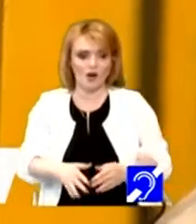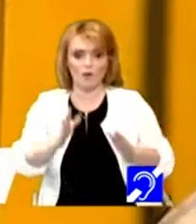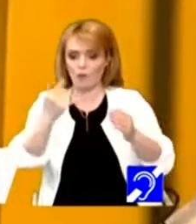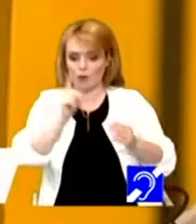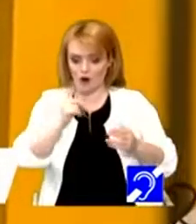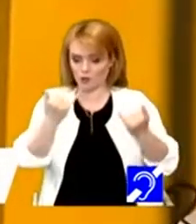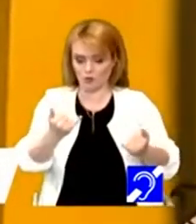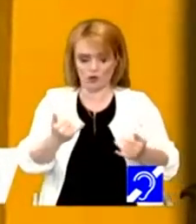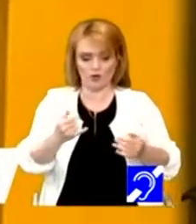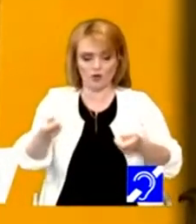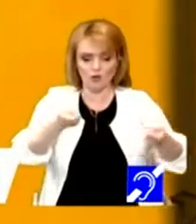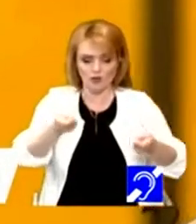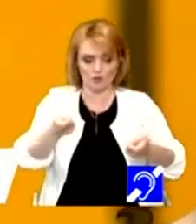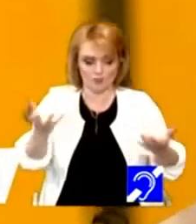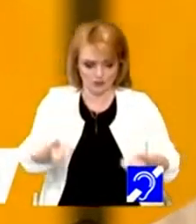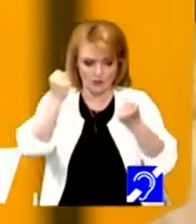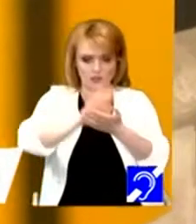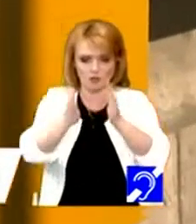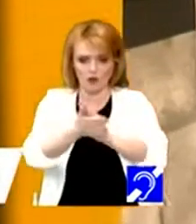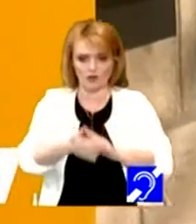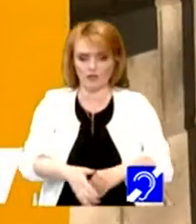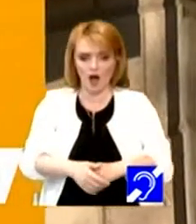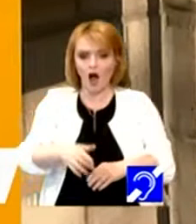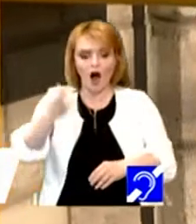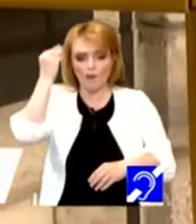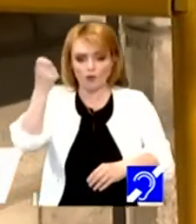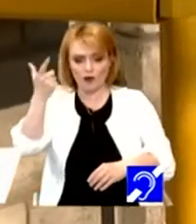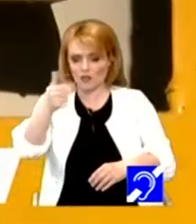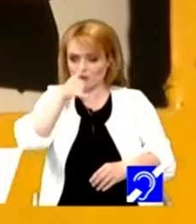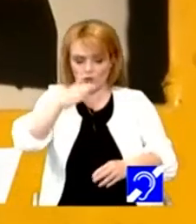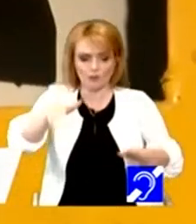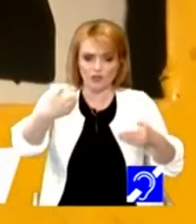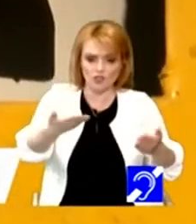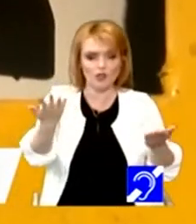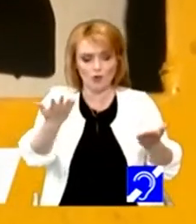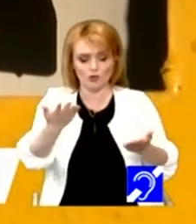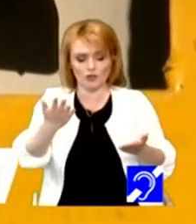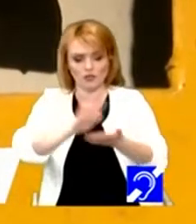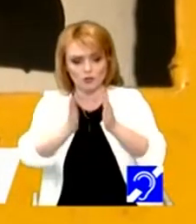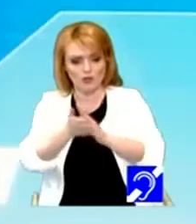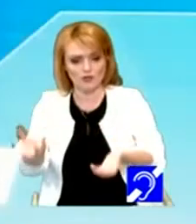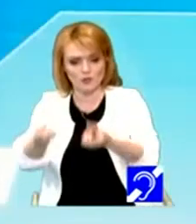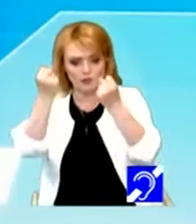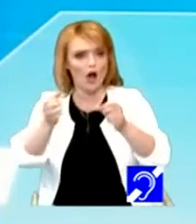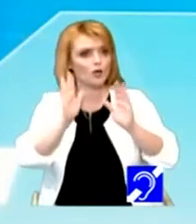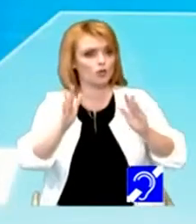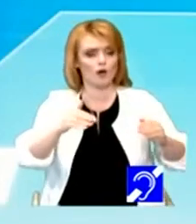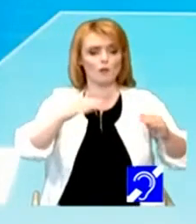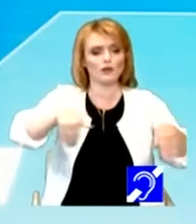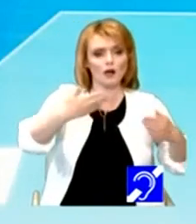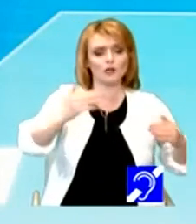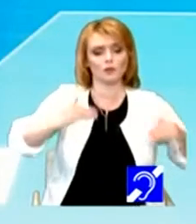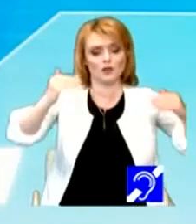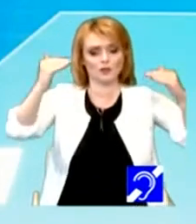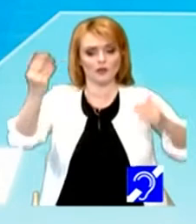și se salvează situația. Moldova Gaz este parte a Gazpromului și ar trebui să depună un pic de efort,